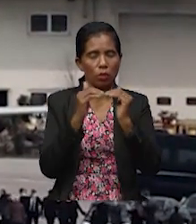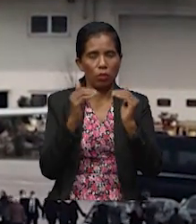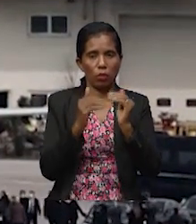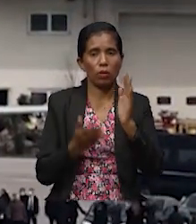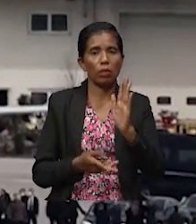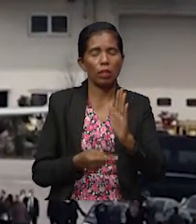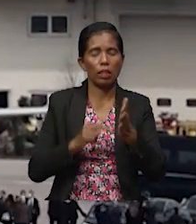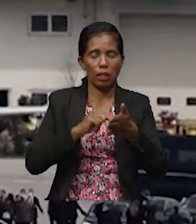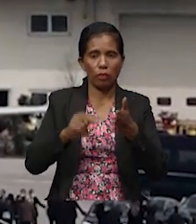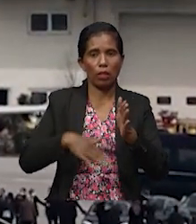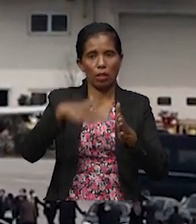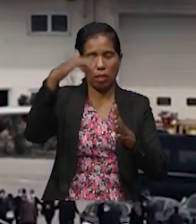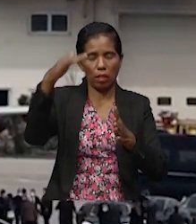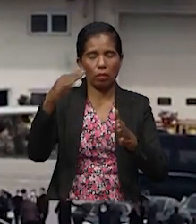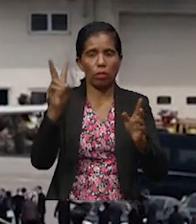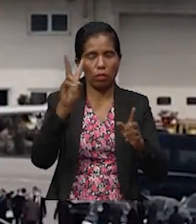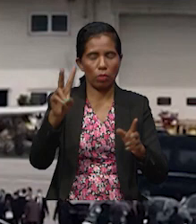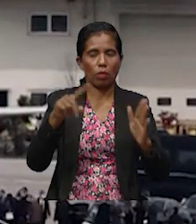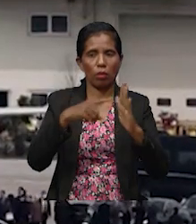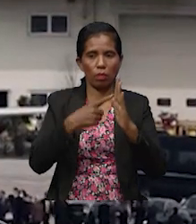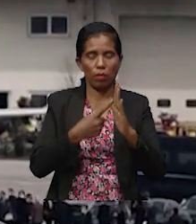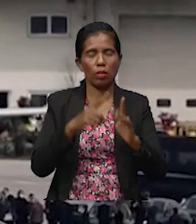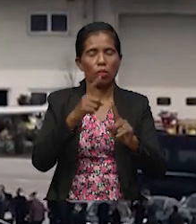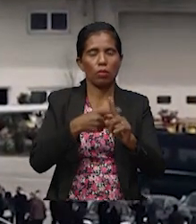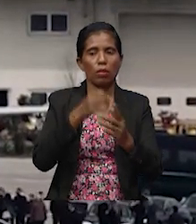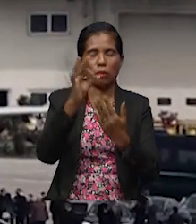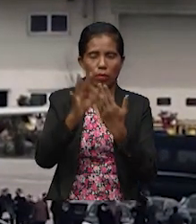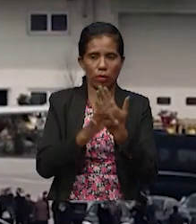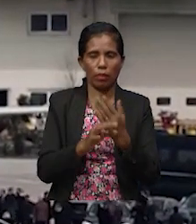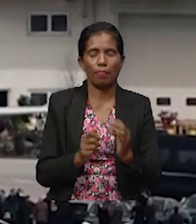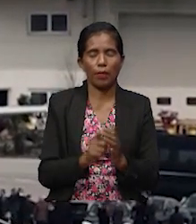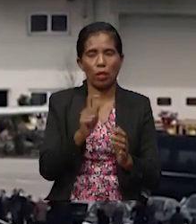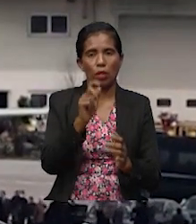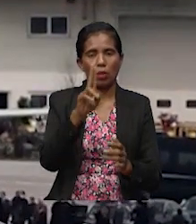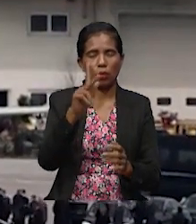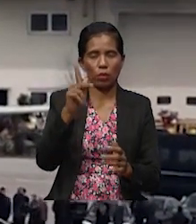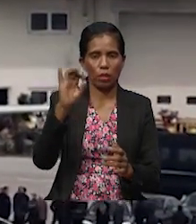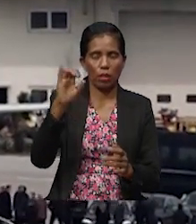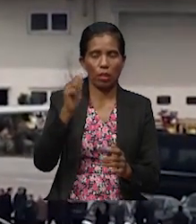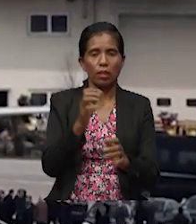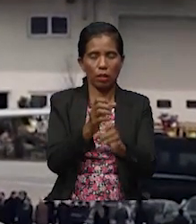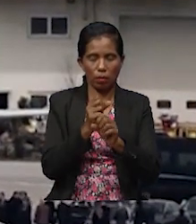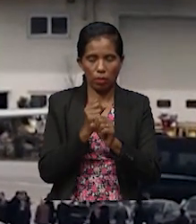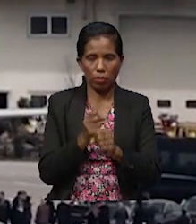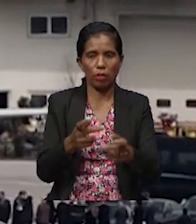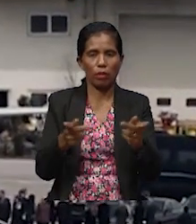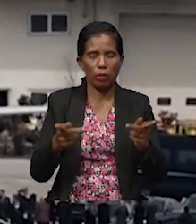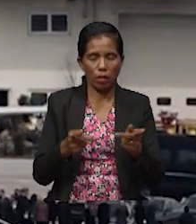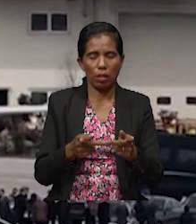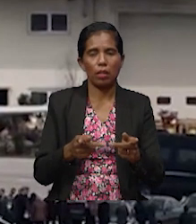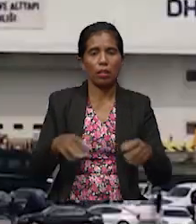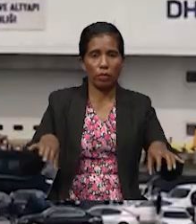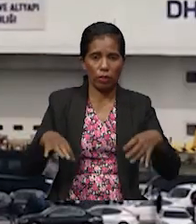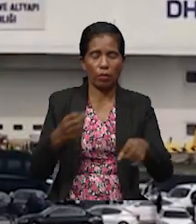nian parte ruanenian, hahukedas iha fulan Fevereru ne. Turkiya simona felicitasaun luan husi esforsu sira,